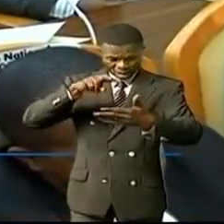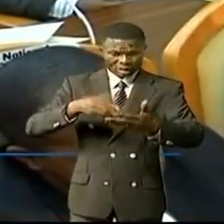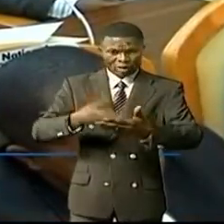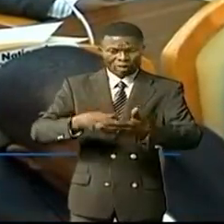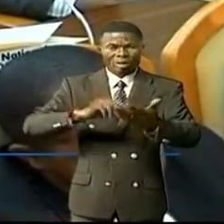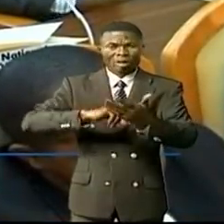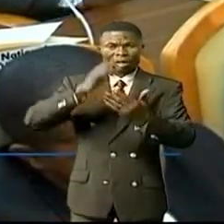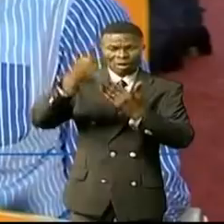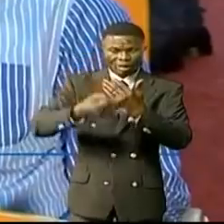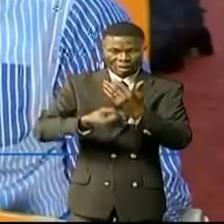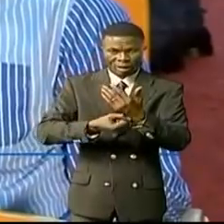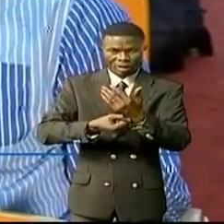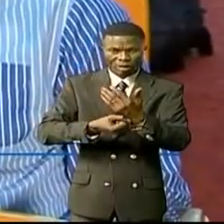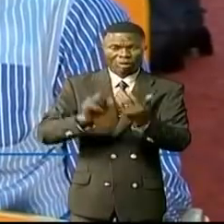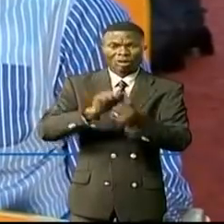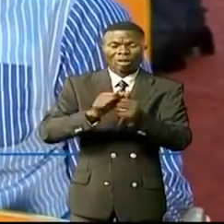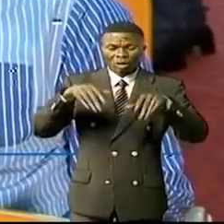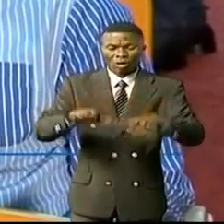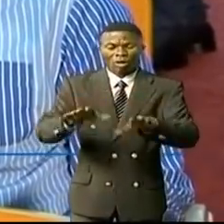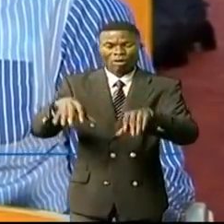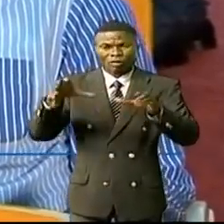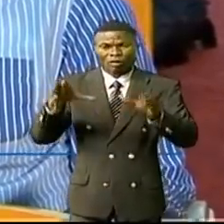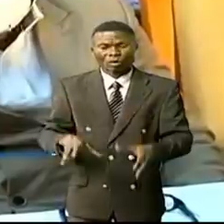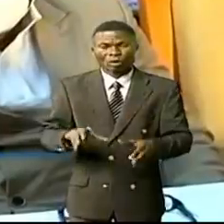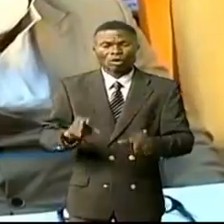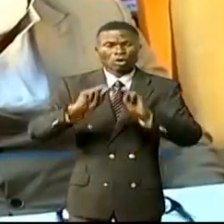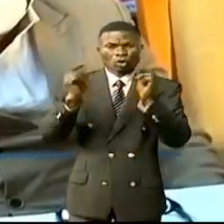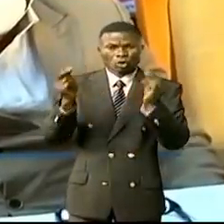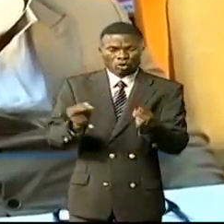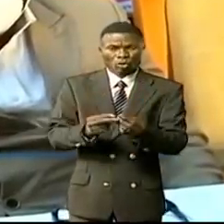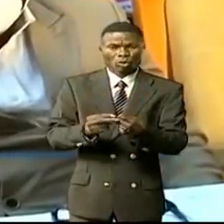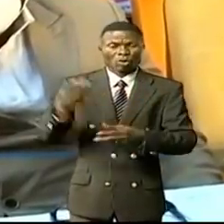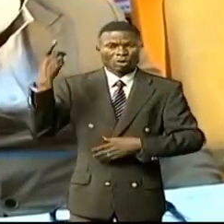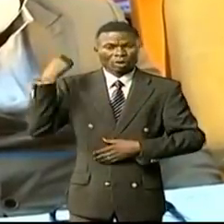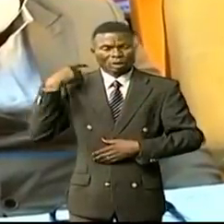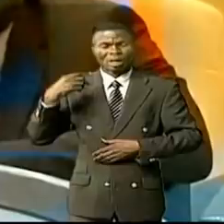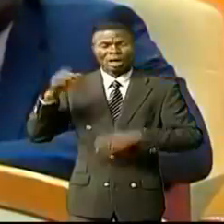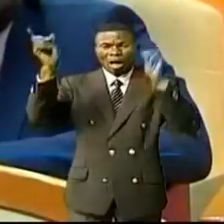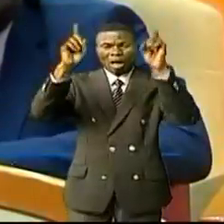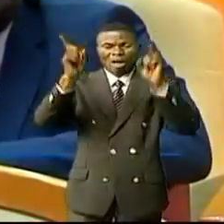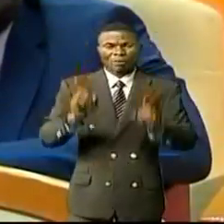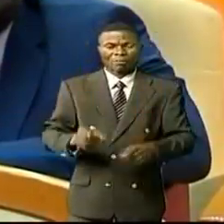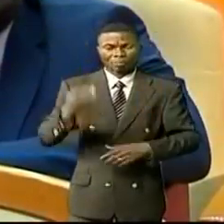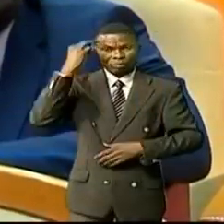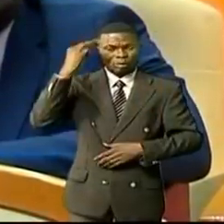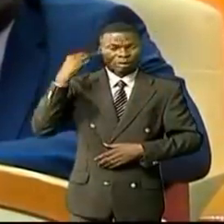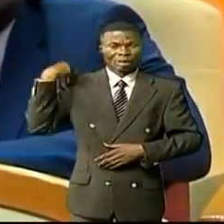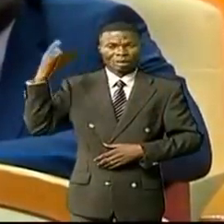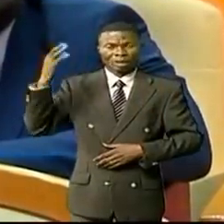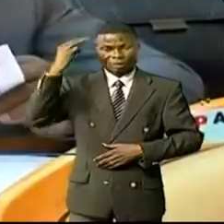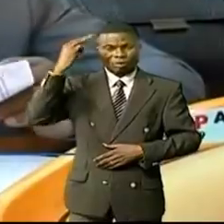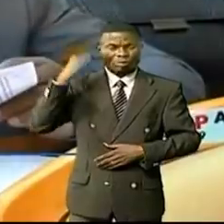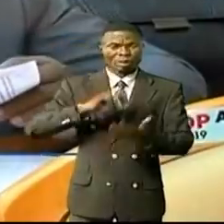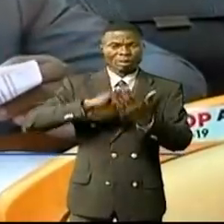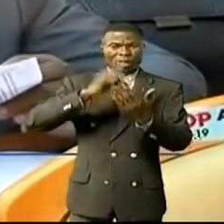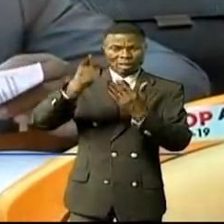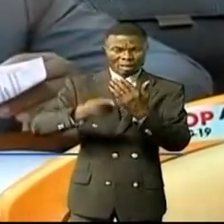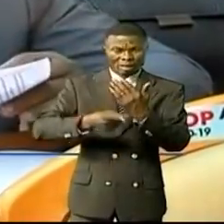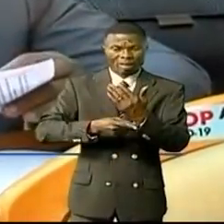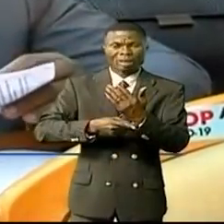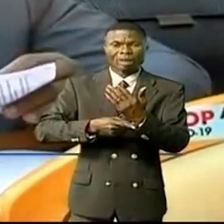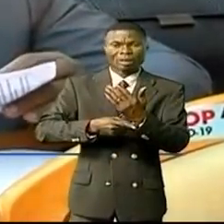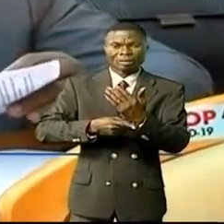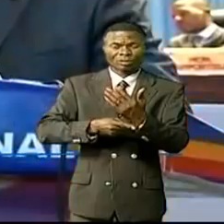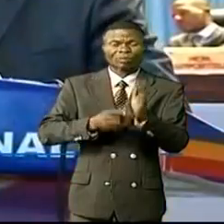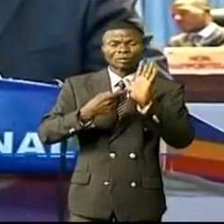projet Pangotrail sur le fleuve Congo, une plateforme de liaison de toute l'Afrique, le ministre d'État, ministre du Plan, Christian Mwando,